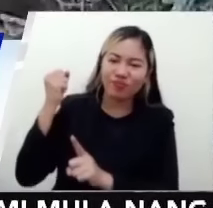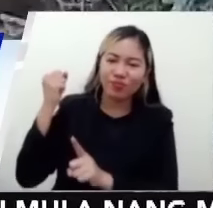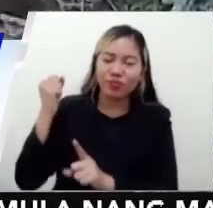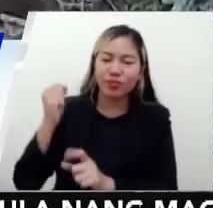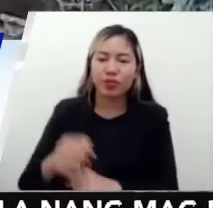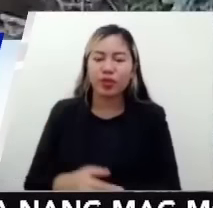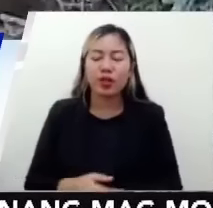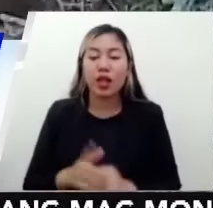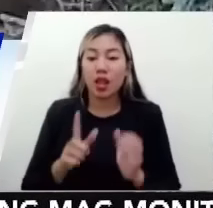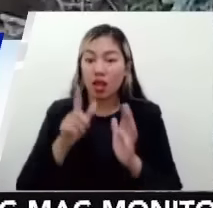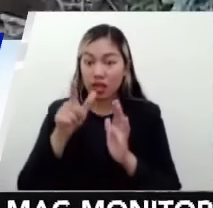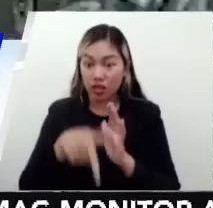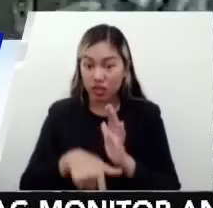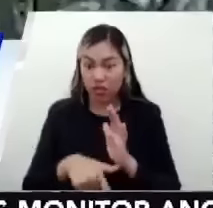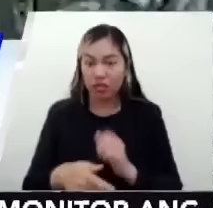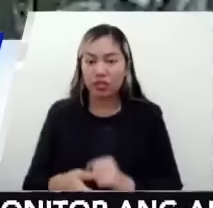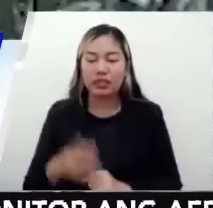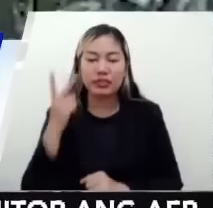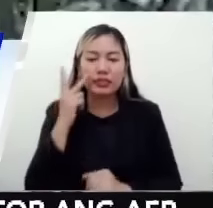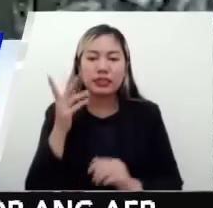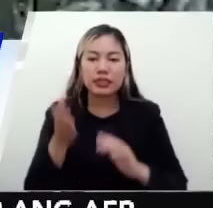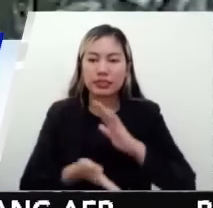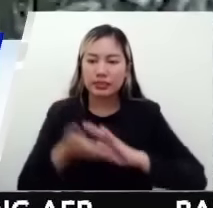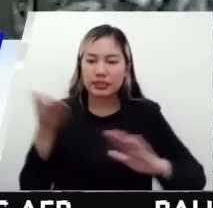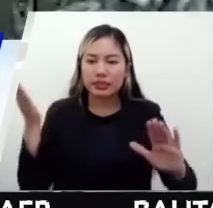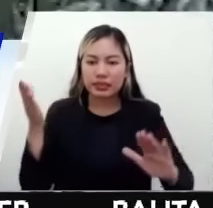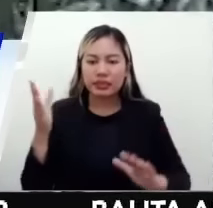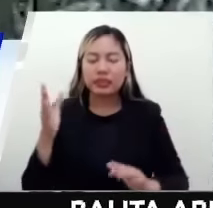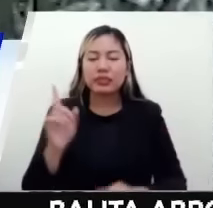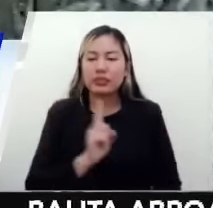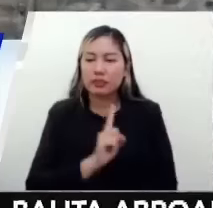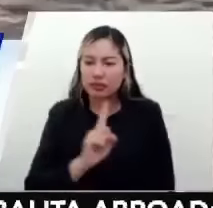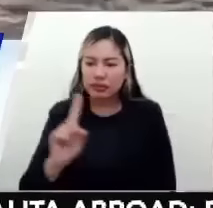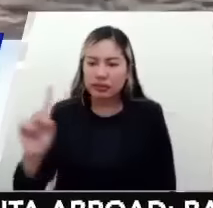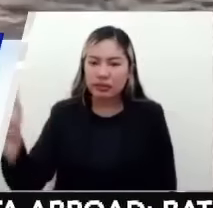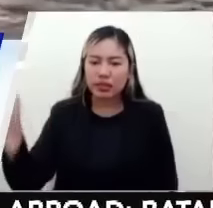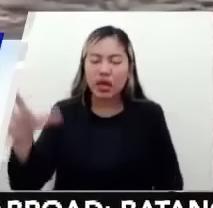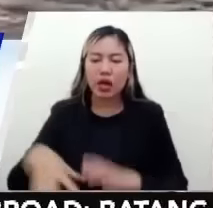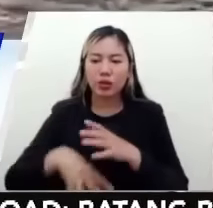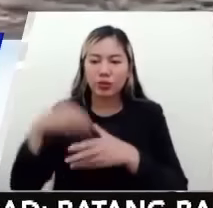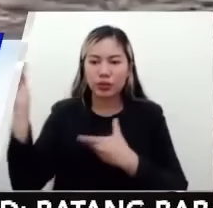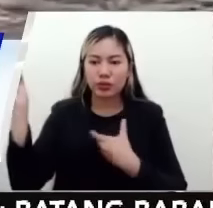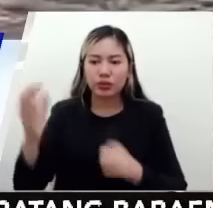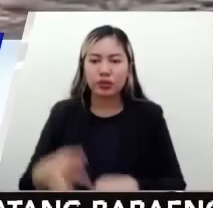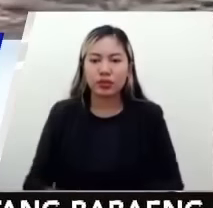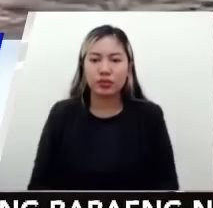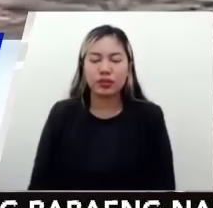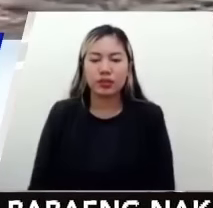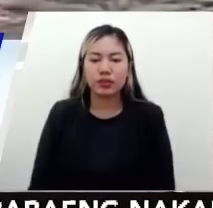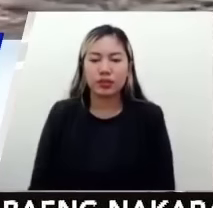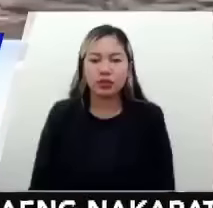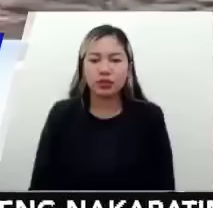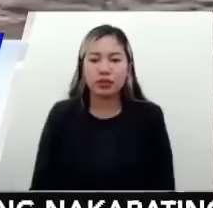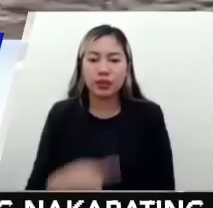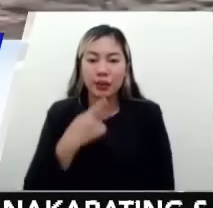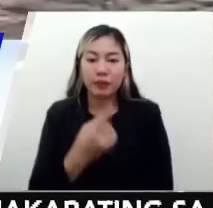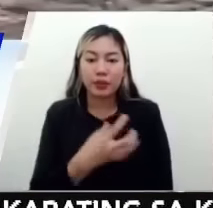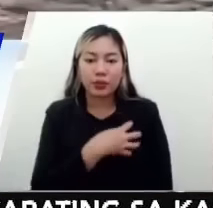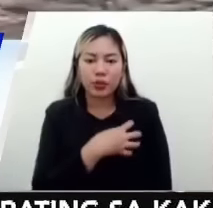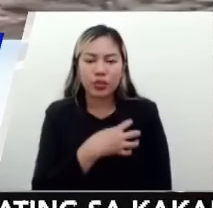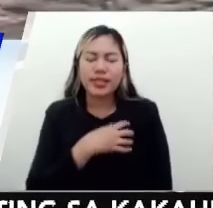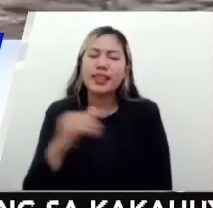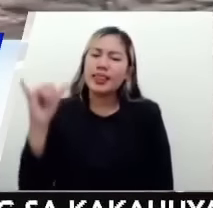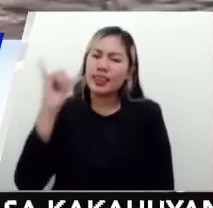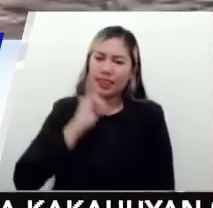krimen, makikita sa CCTV ang pag-alis ng sospek palabas ng compound. Ayon sa pulisya, lasing galing sa piyesta ang